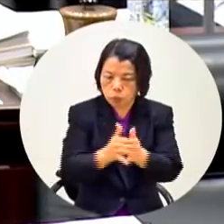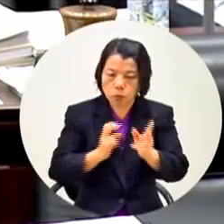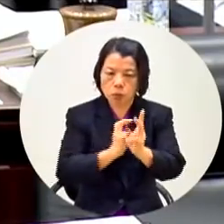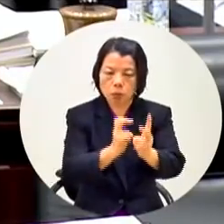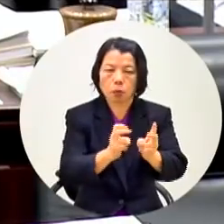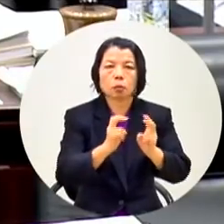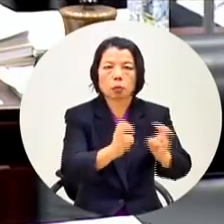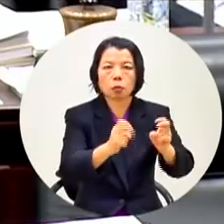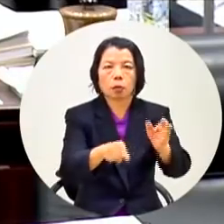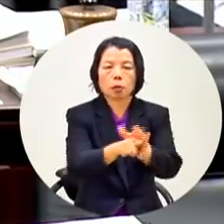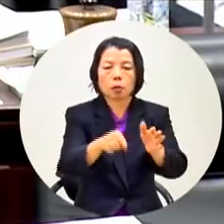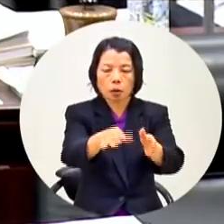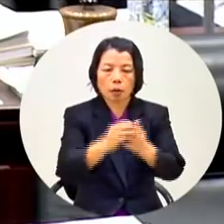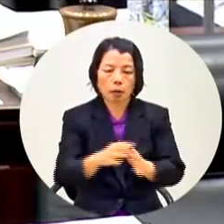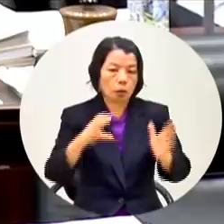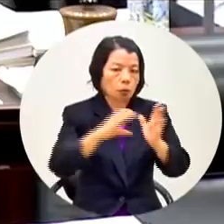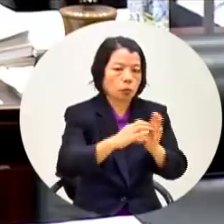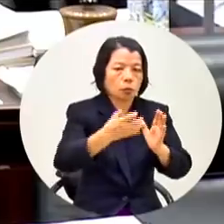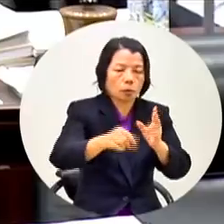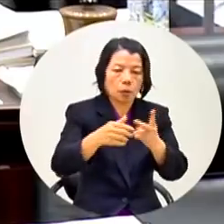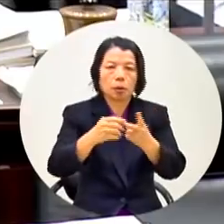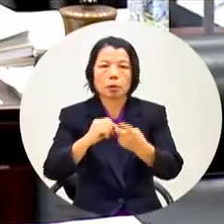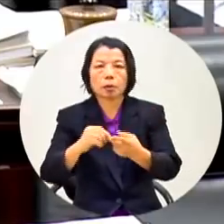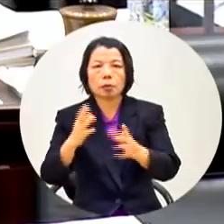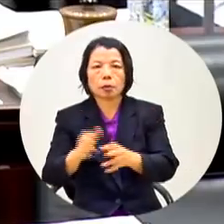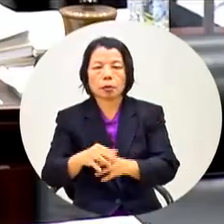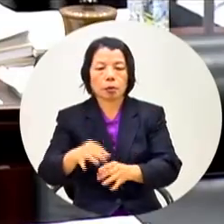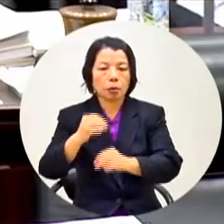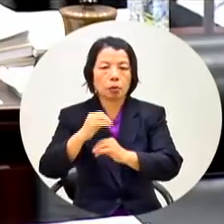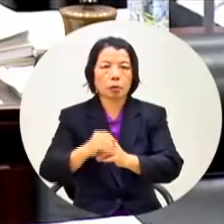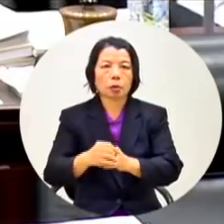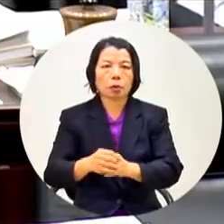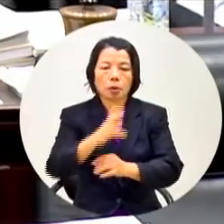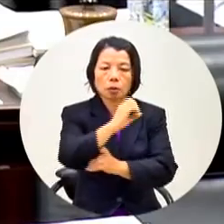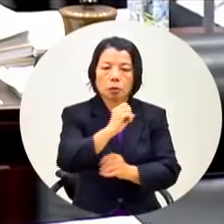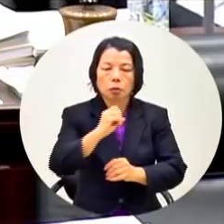成以上。异想天地他自己的交通影响评估，